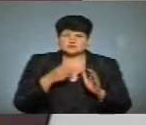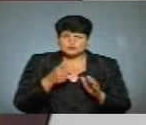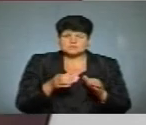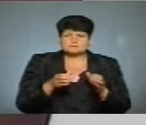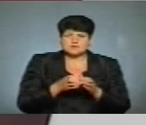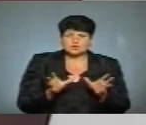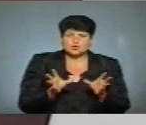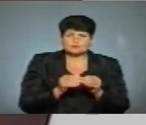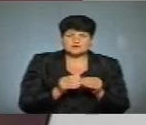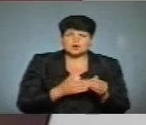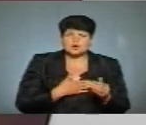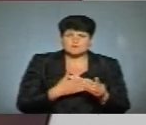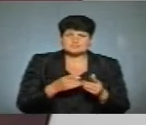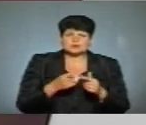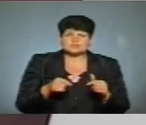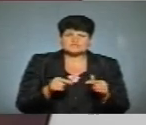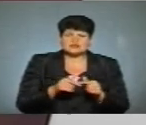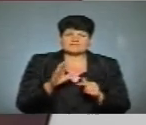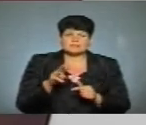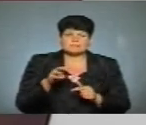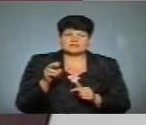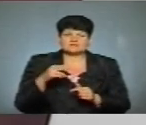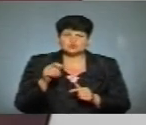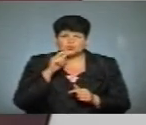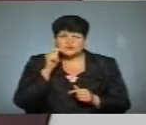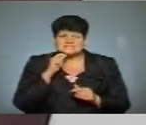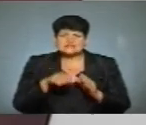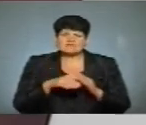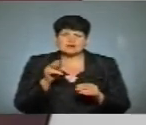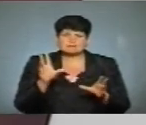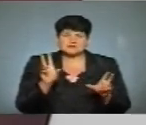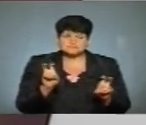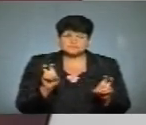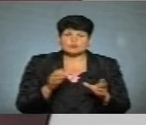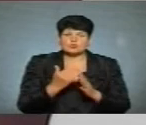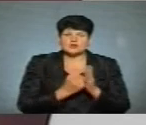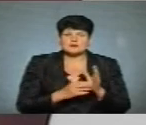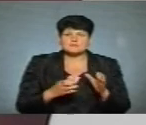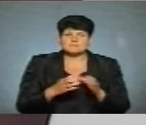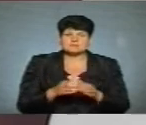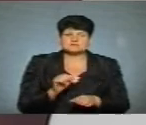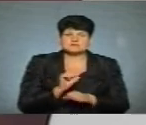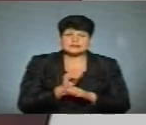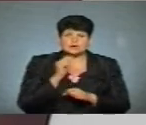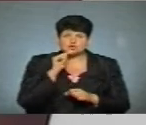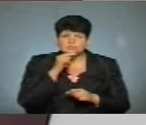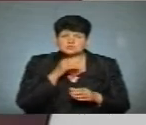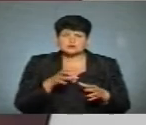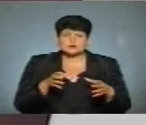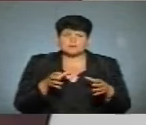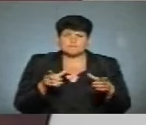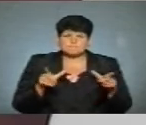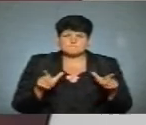партією об'єдналася громадська організація Віктора Медведчука «Український вибір». У програмі партії припинення економічної блокади Донбасу,